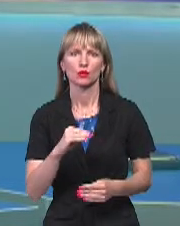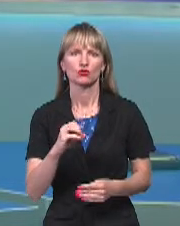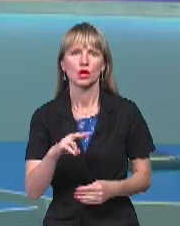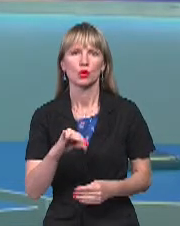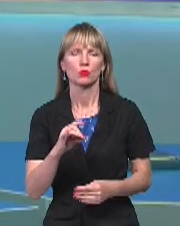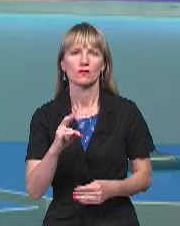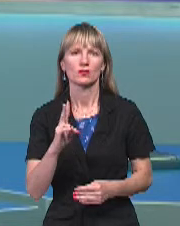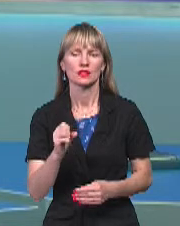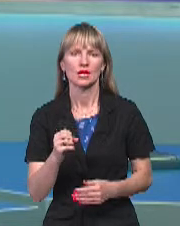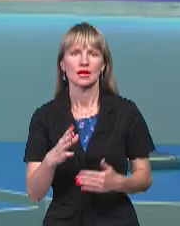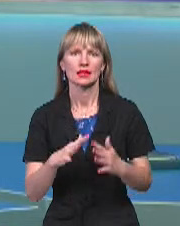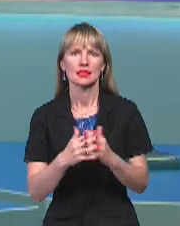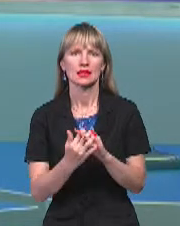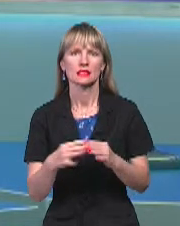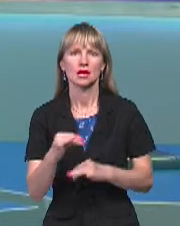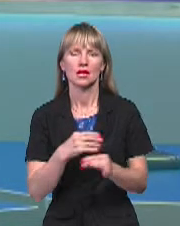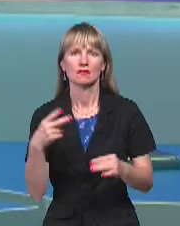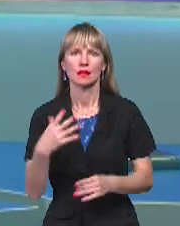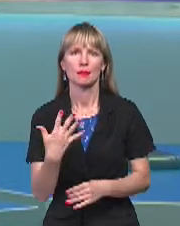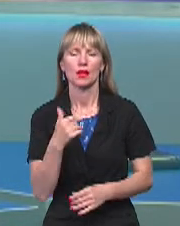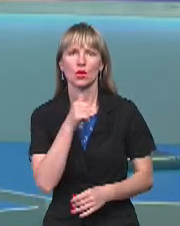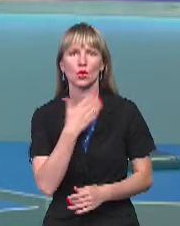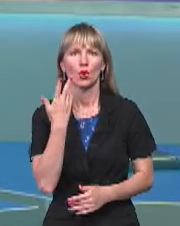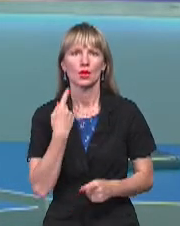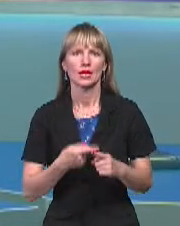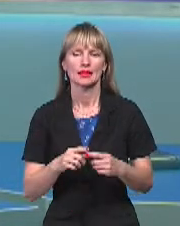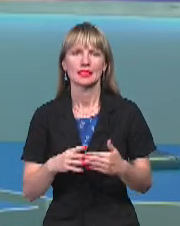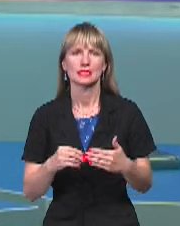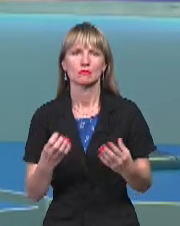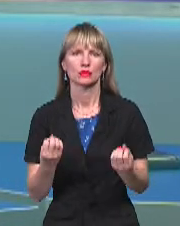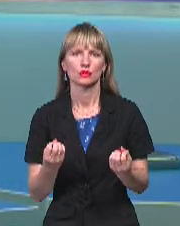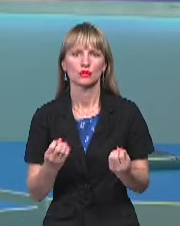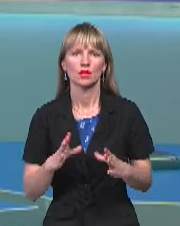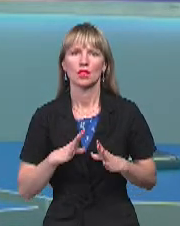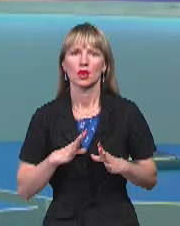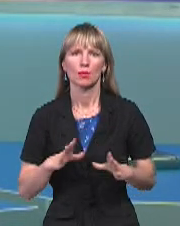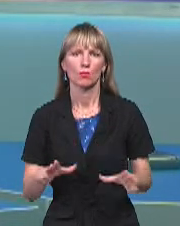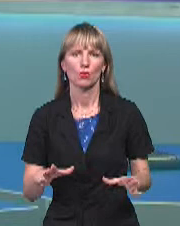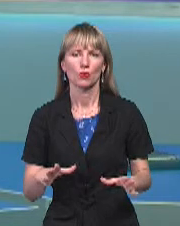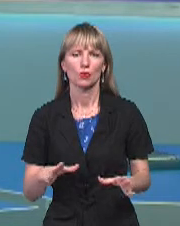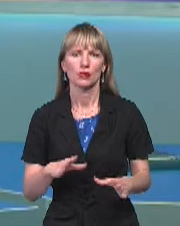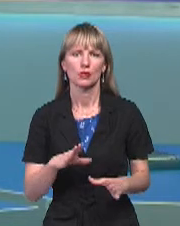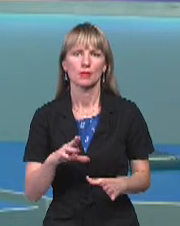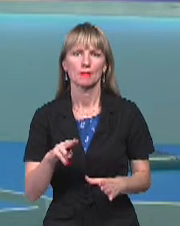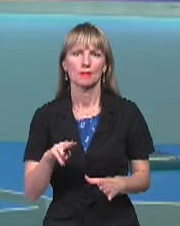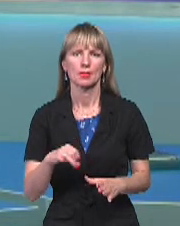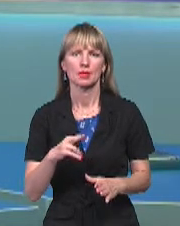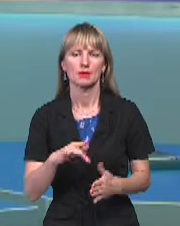у 2005 році, коли ці землі ще не були під містом